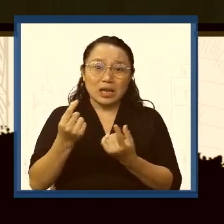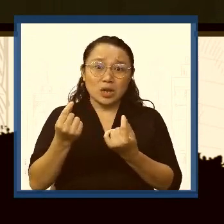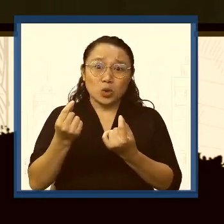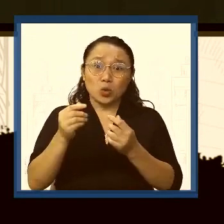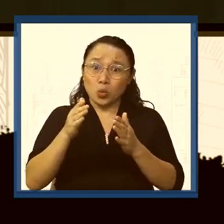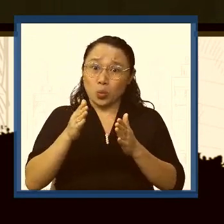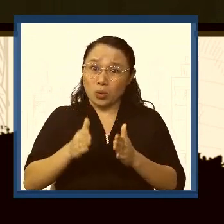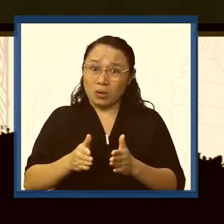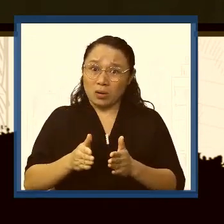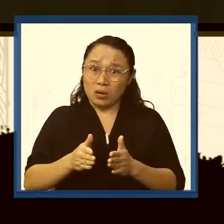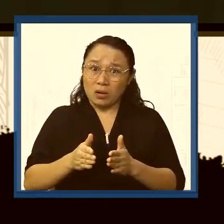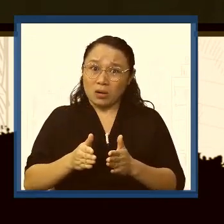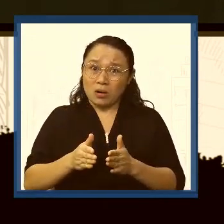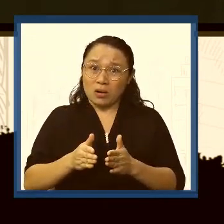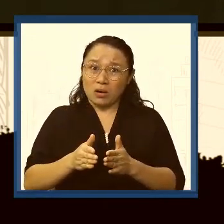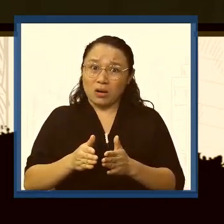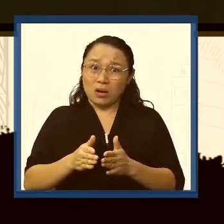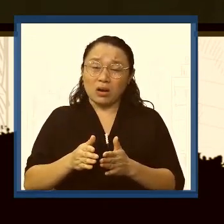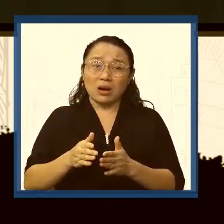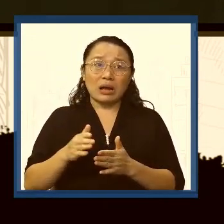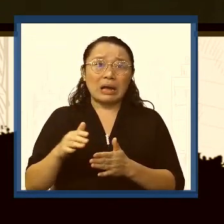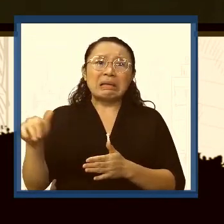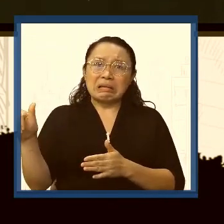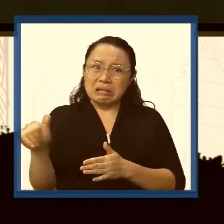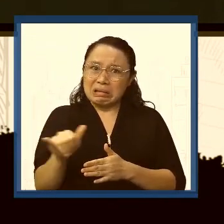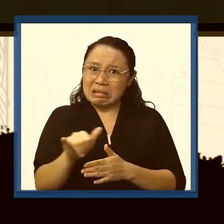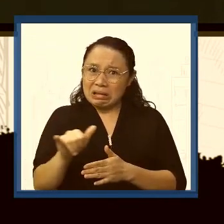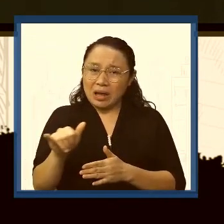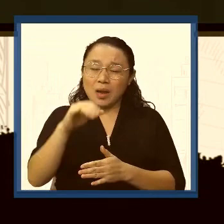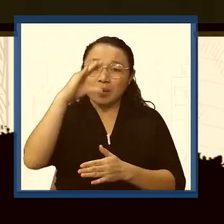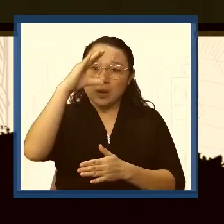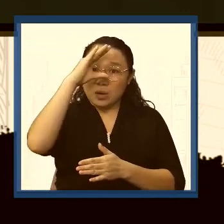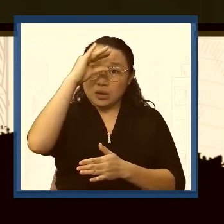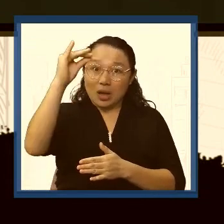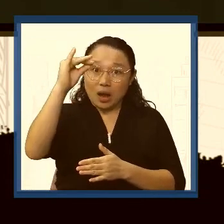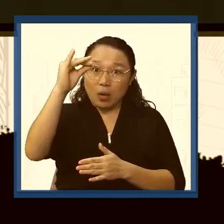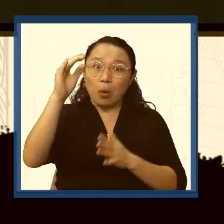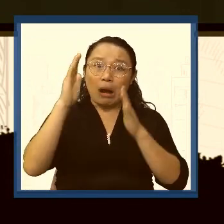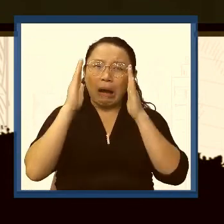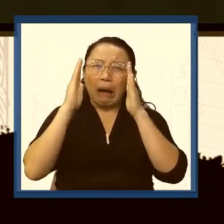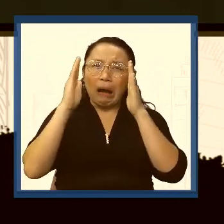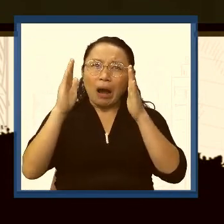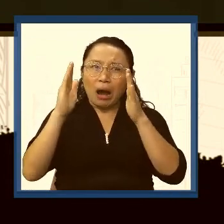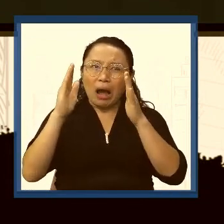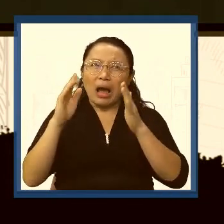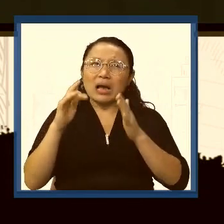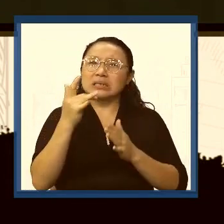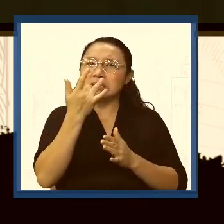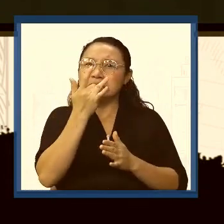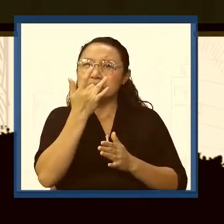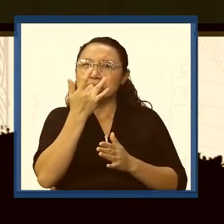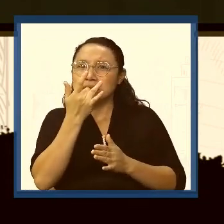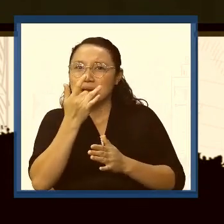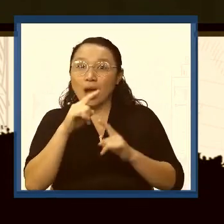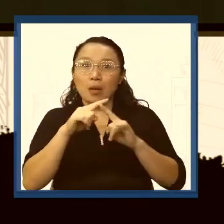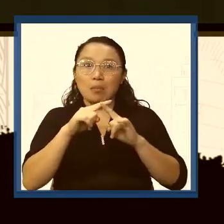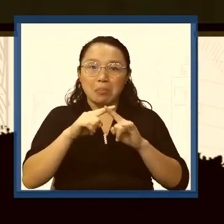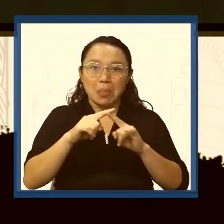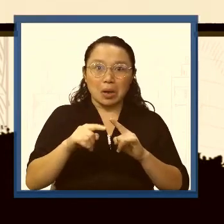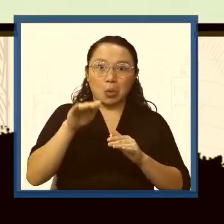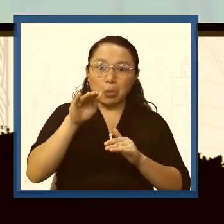mutuman. Ang iyang hitabo sama siya sa usa ka tao nga dagatan-aw sa salamin apan sa paglakaw